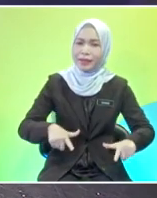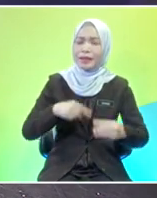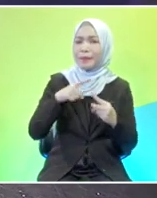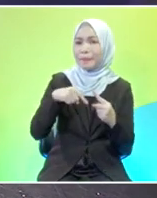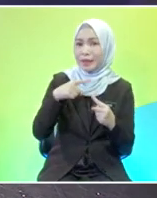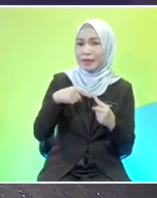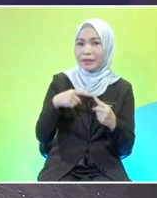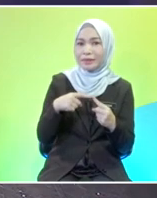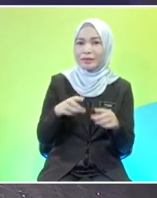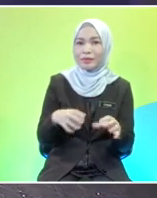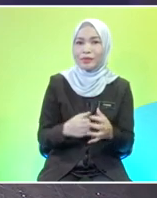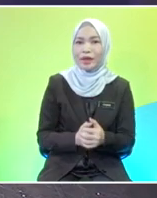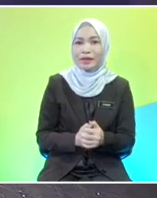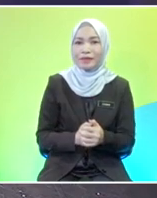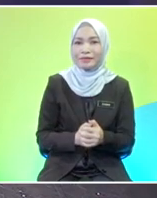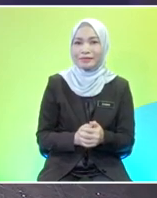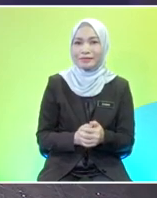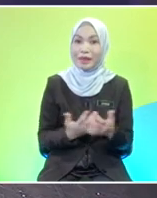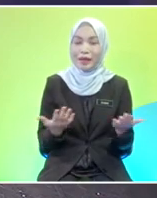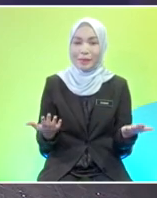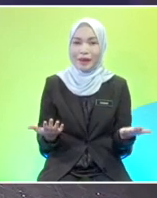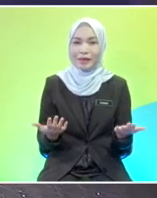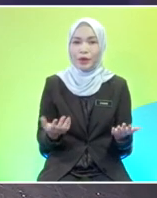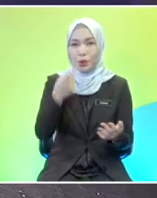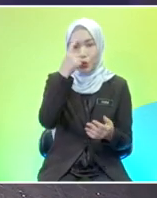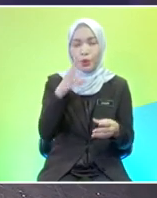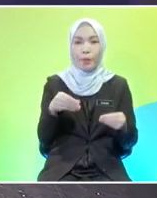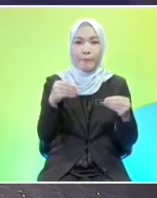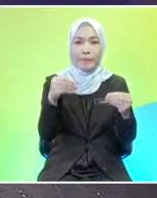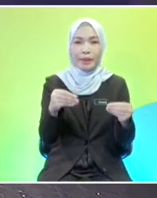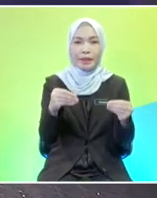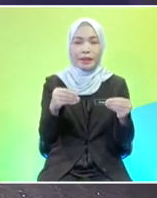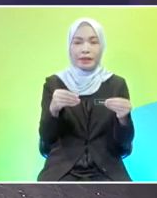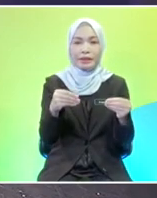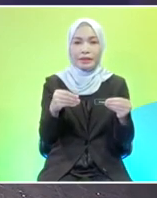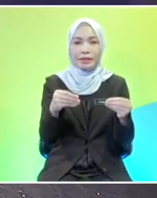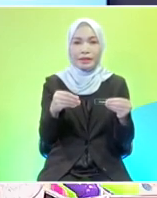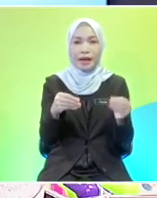memberi apresiasi kepada murid-murid tersebut ataupun orang tersebut